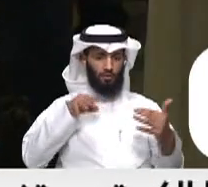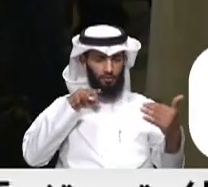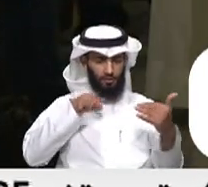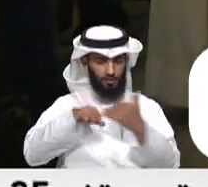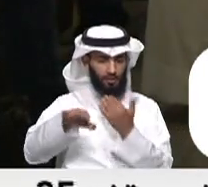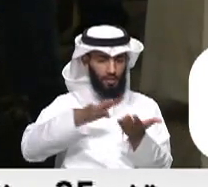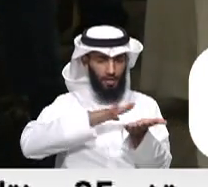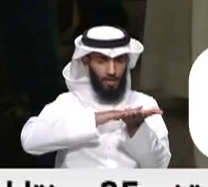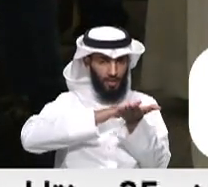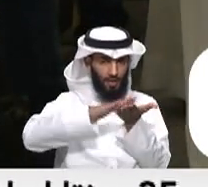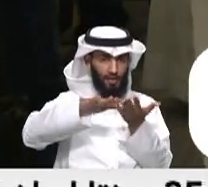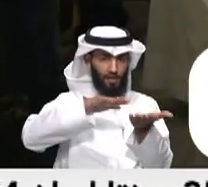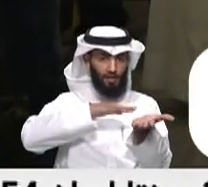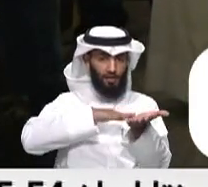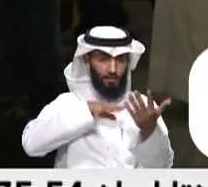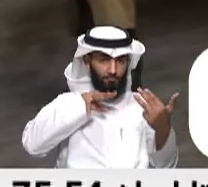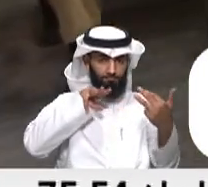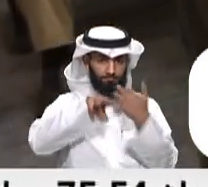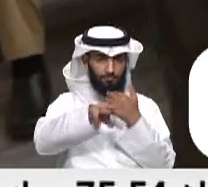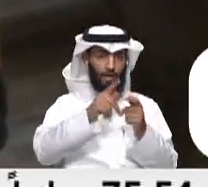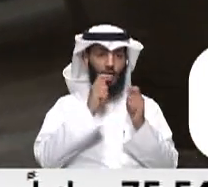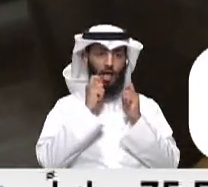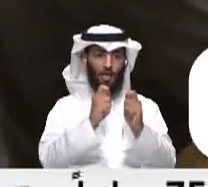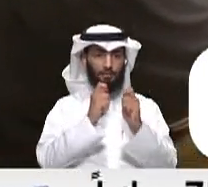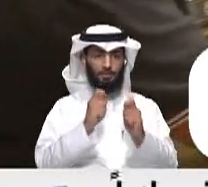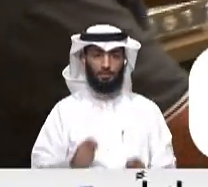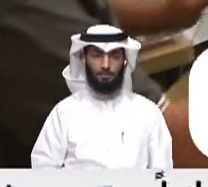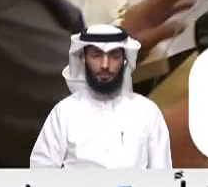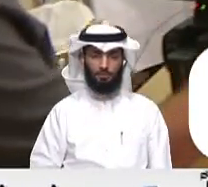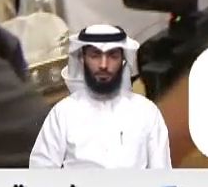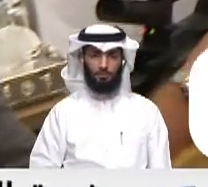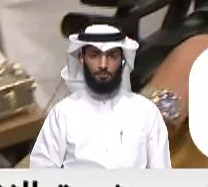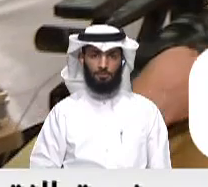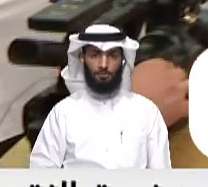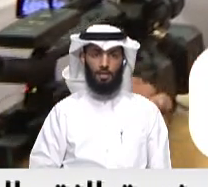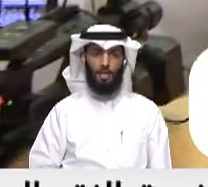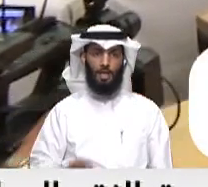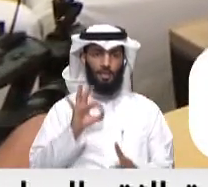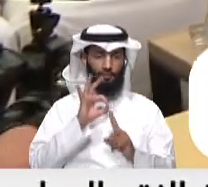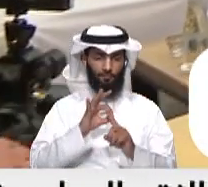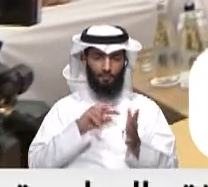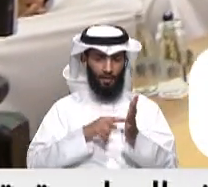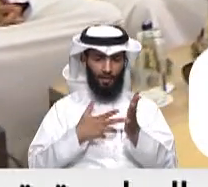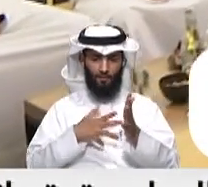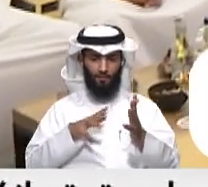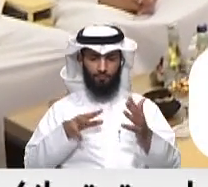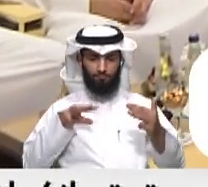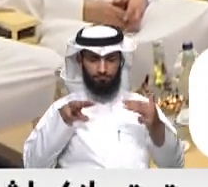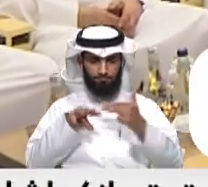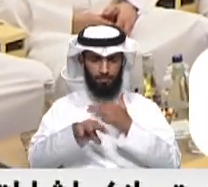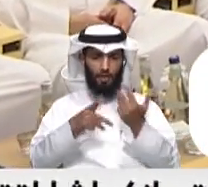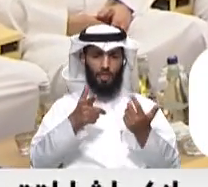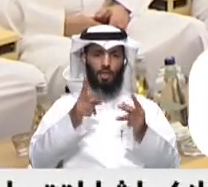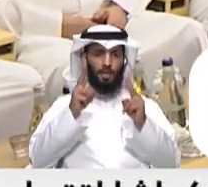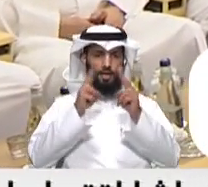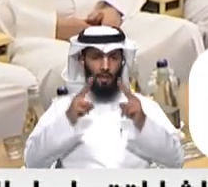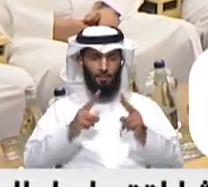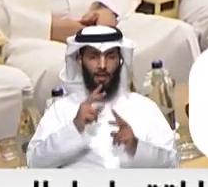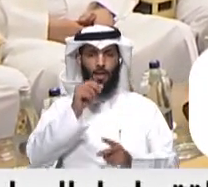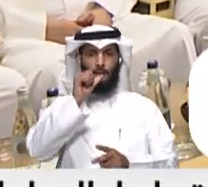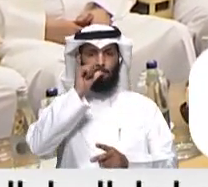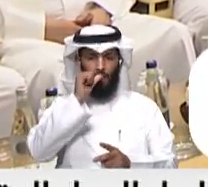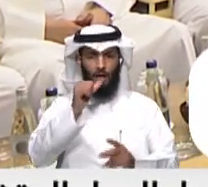وكل اعمال الطرق بشكل عام 5 مليار تعلق في في اعمال البنيه التحتيه في انشاء شبكه طرق